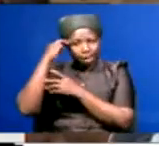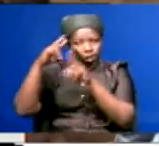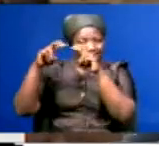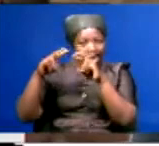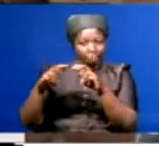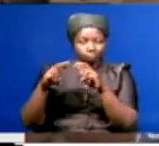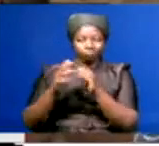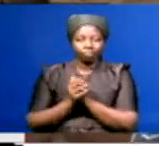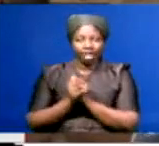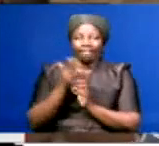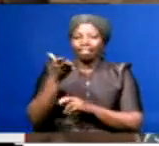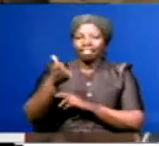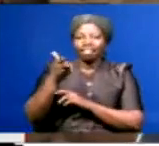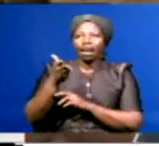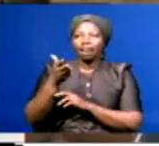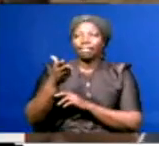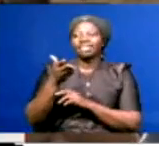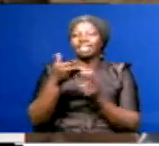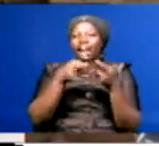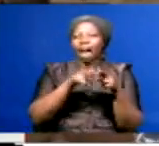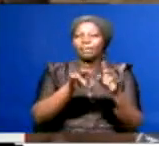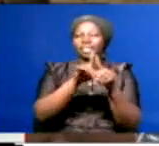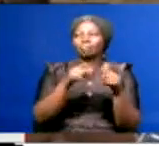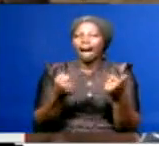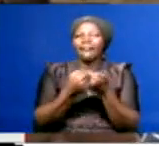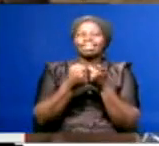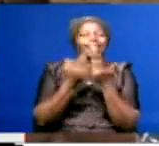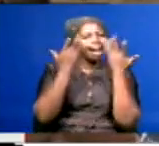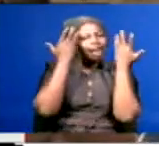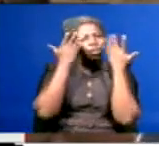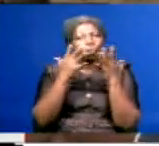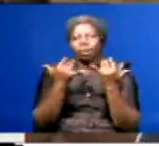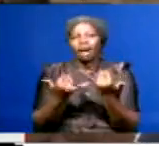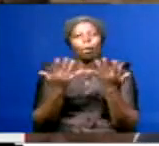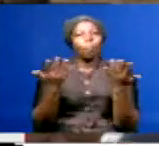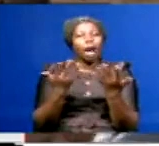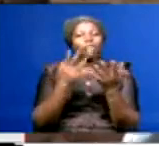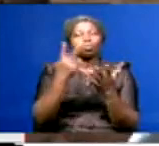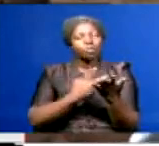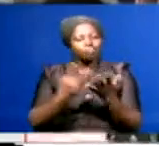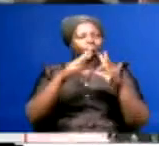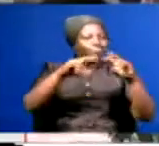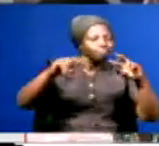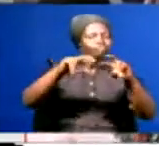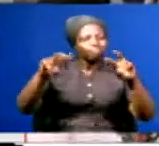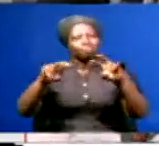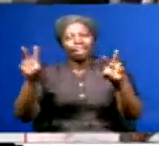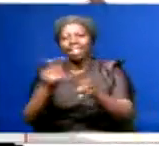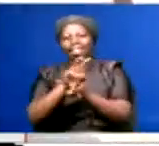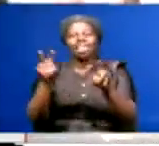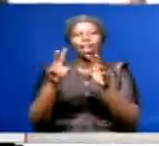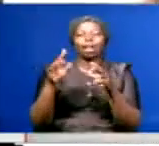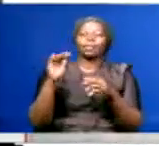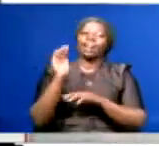hapo ni kama ajali tu, sahi hatujui ako wapi. 2 weeks tunatafuta bado. Tunawaomba hawa wa